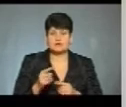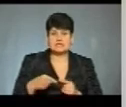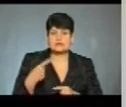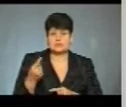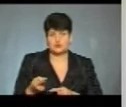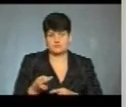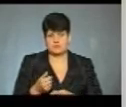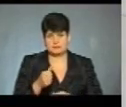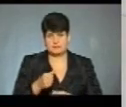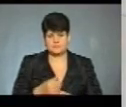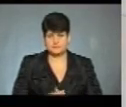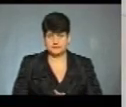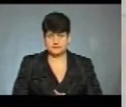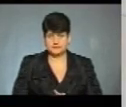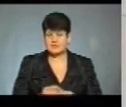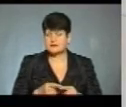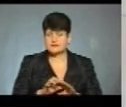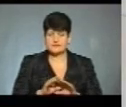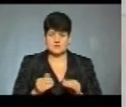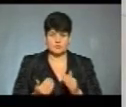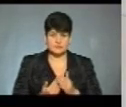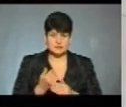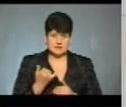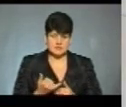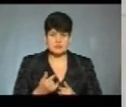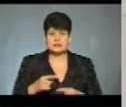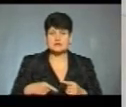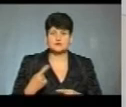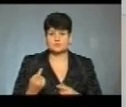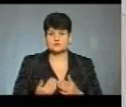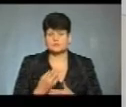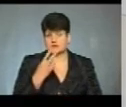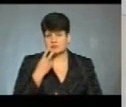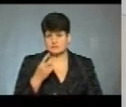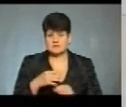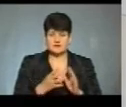платежі. І це всі новини на цю пору. Наступний інформаційний випуск дивіться о